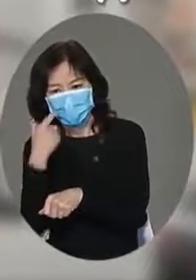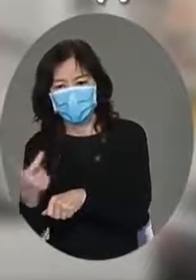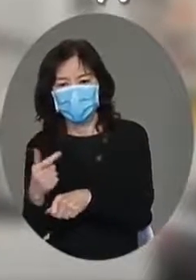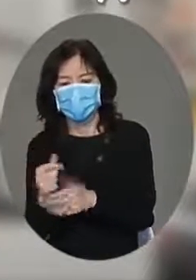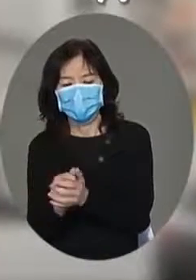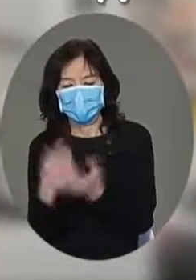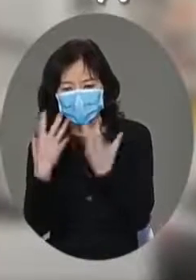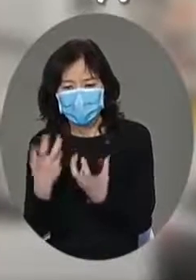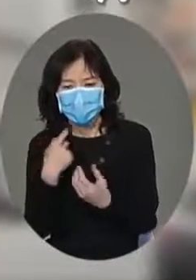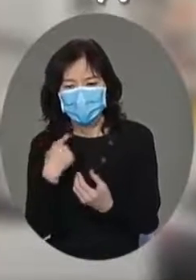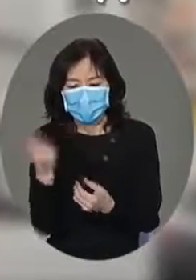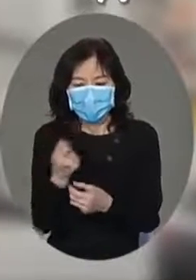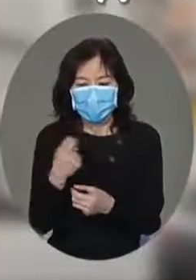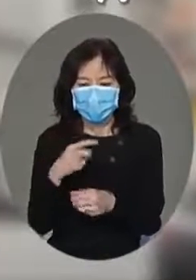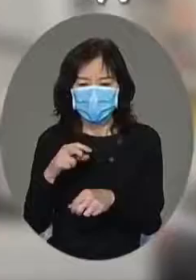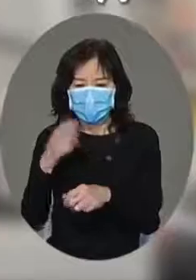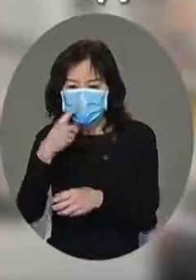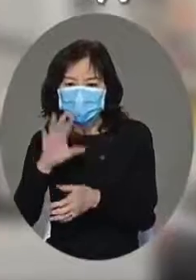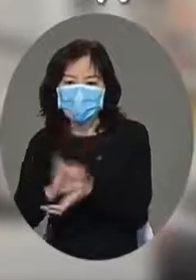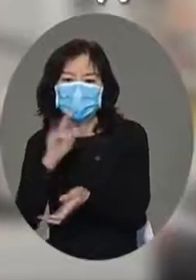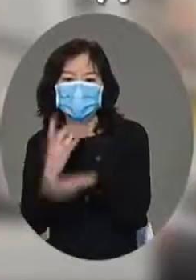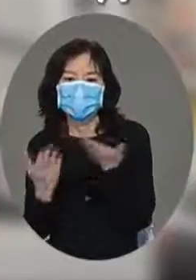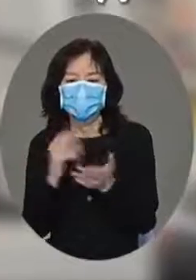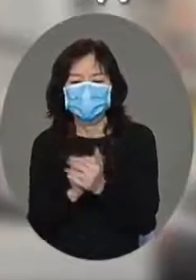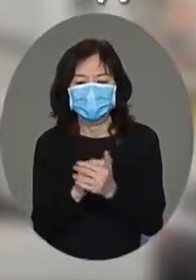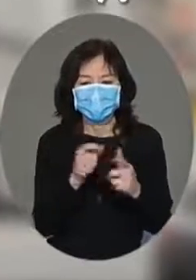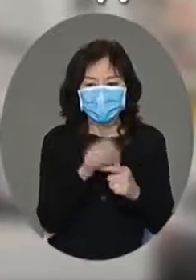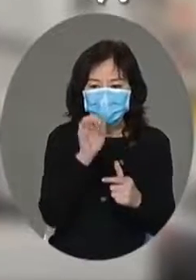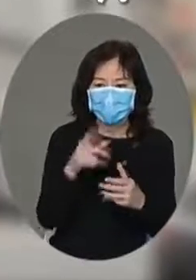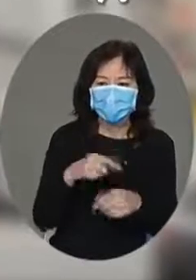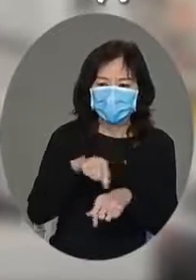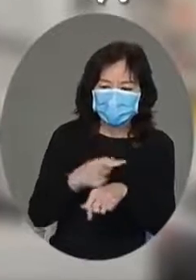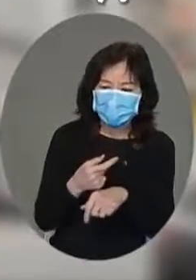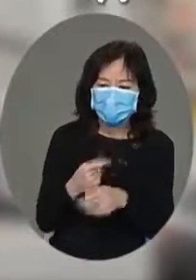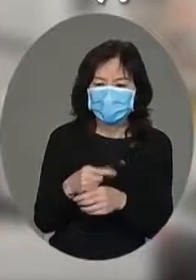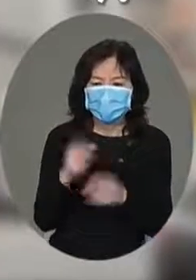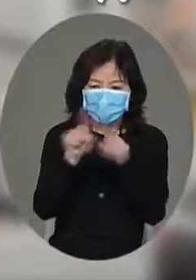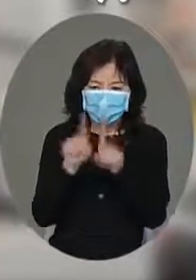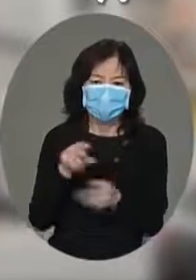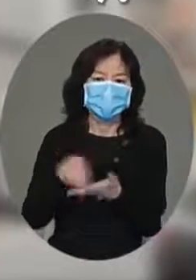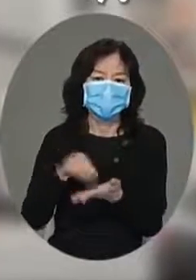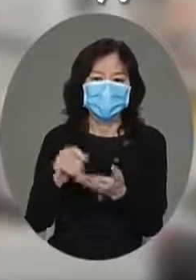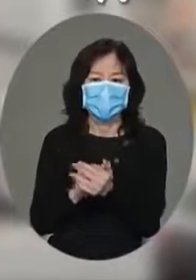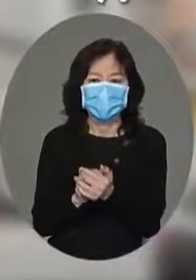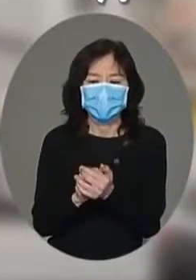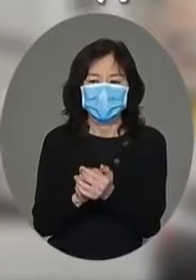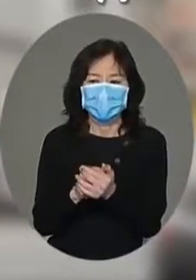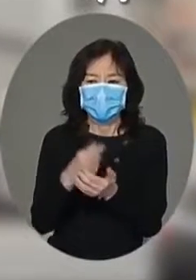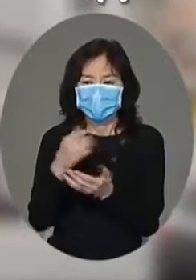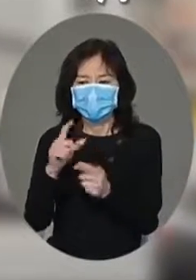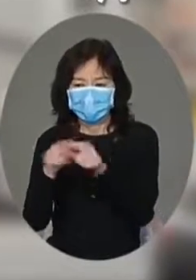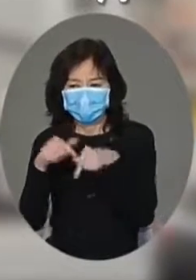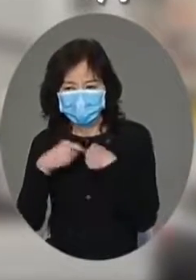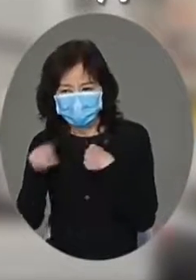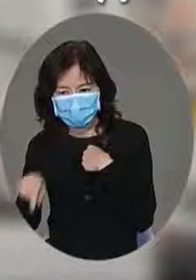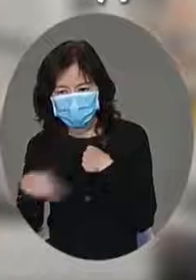擔心太快會出錯。華大基因說採樣速度並非硬指標，但是沒有正面回應檢測中心有否